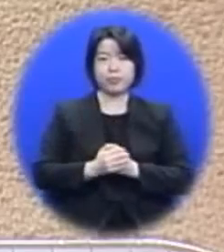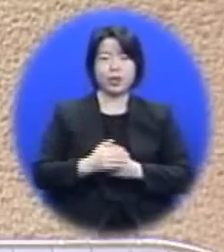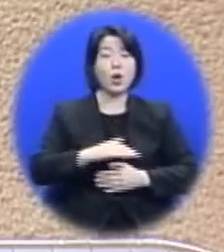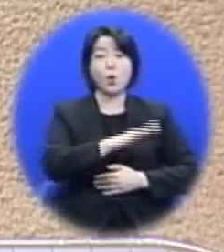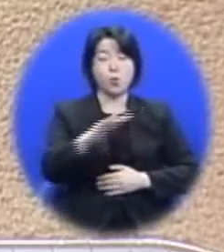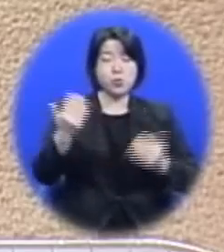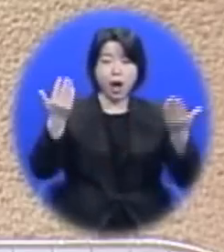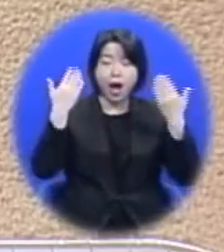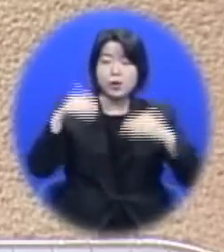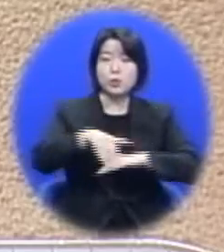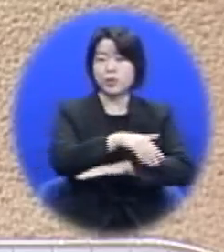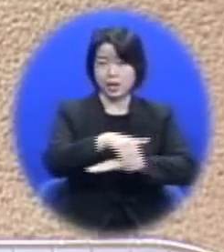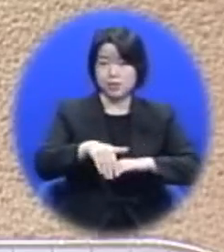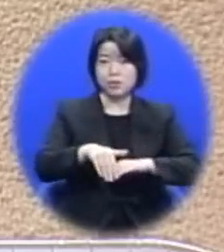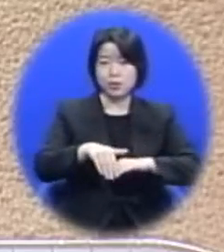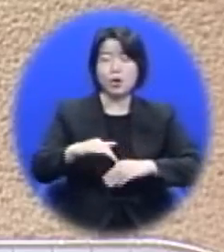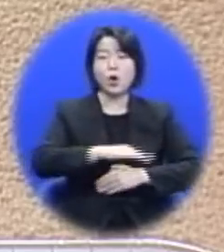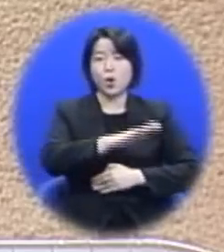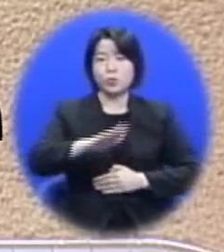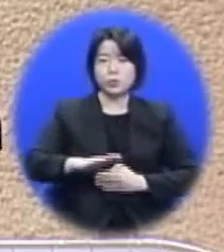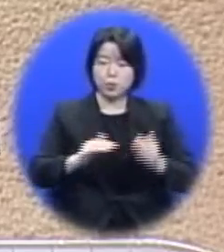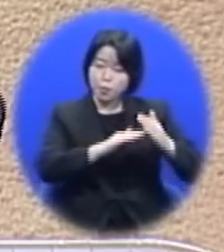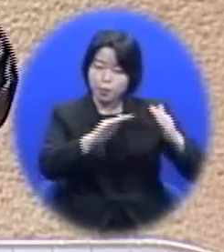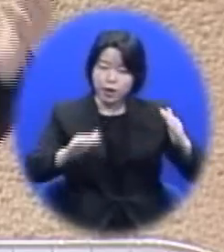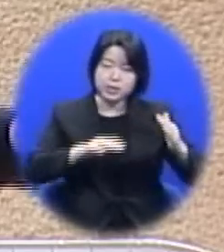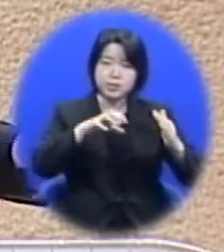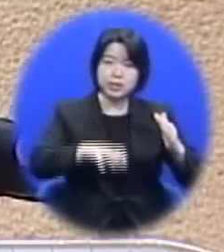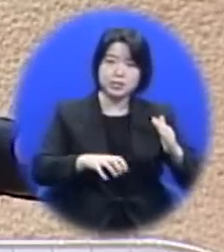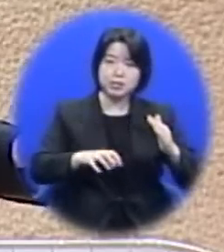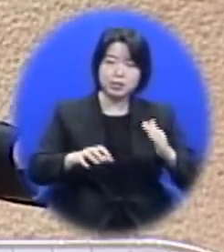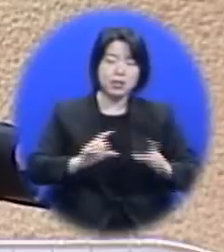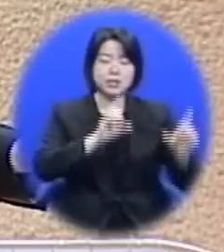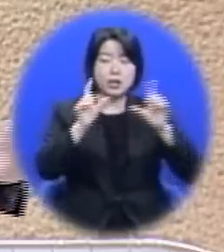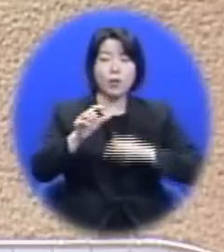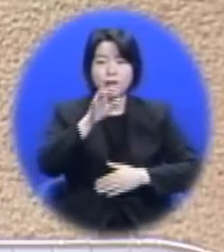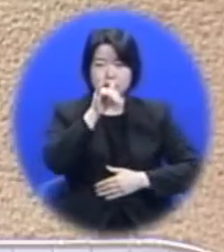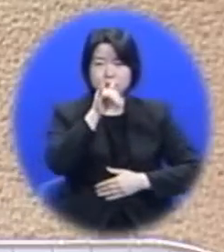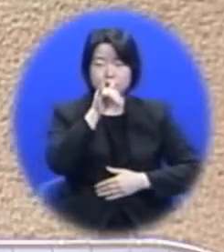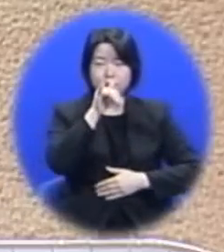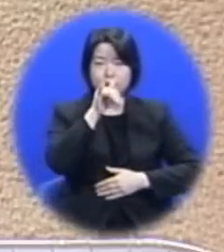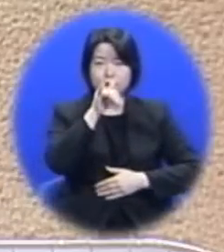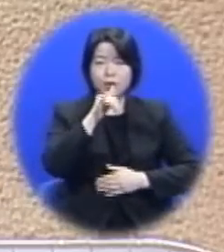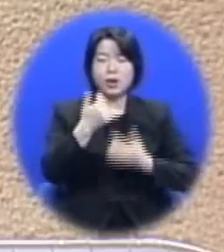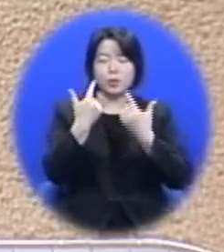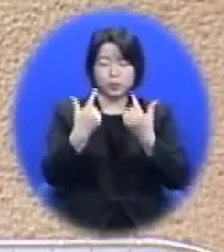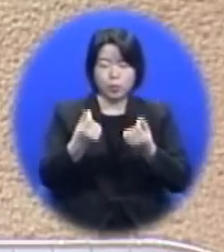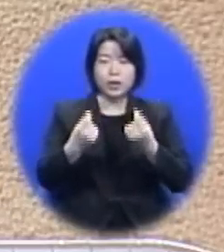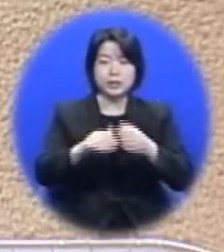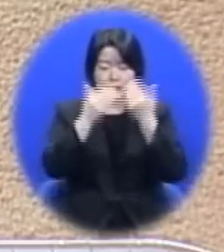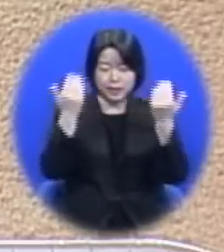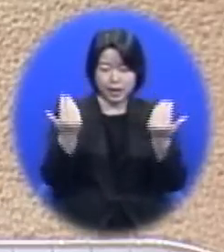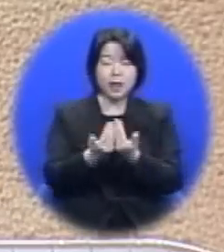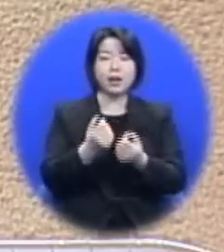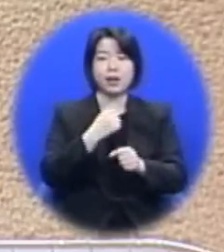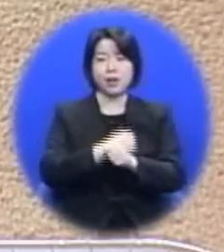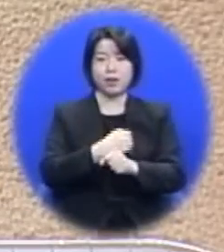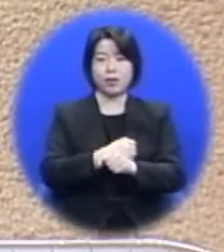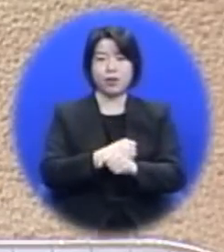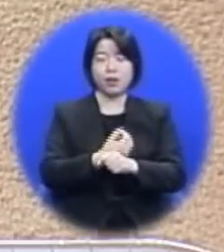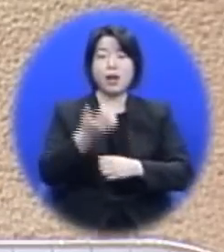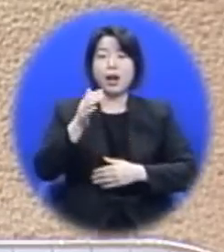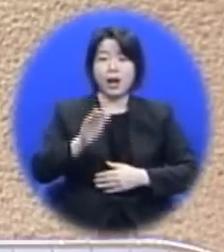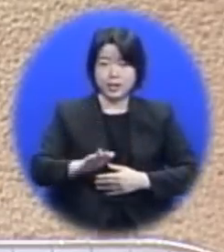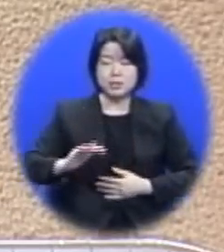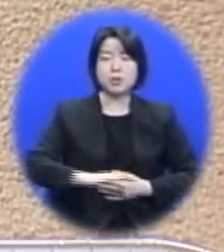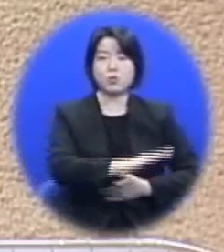우리도 학교를 다닙니다. 우리도 가정에서 가정생활 합니다. 똑같이 다 합니다. 그러나